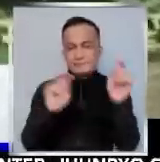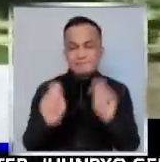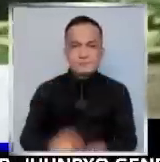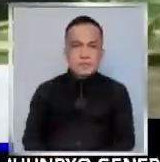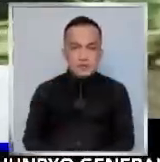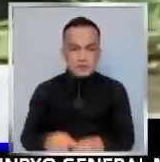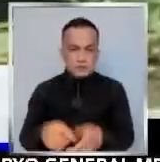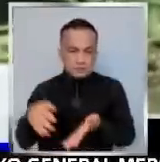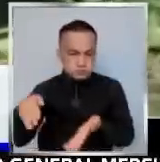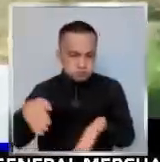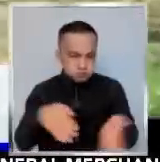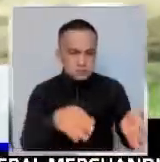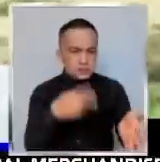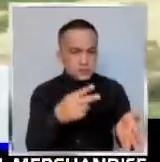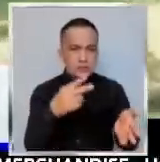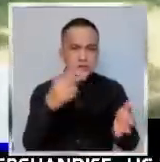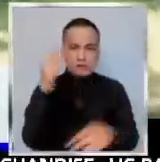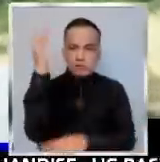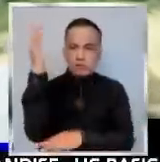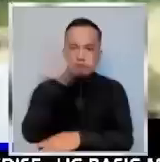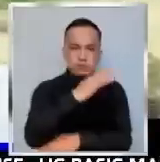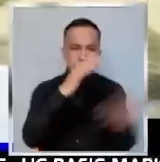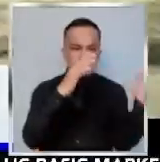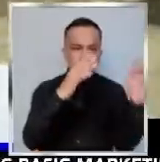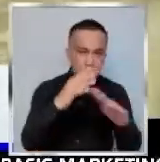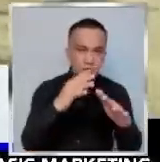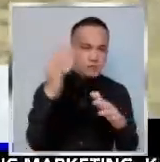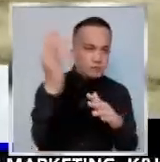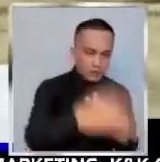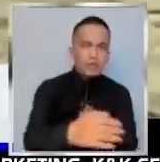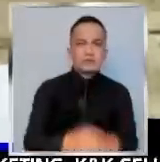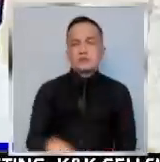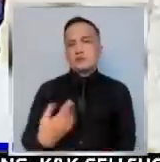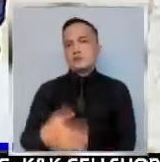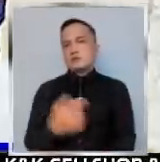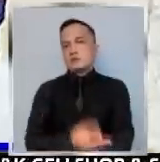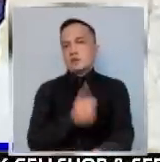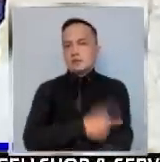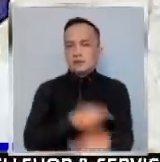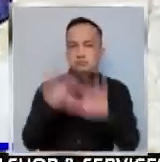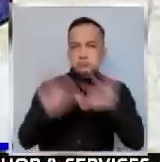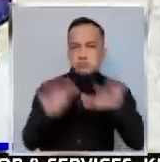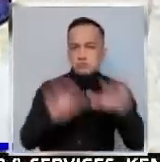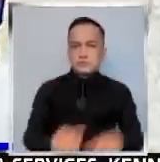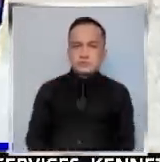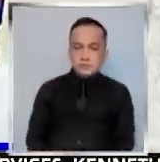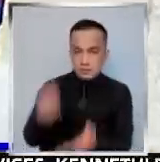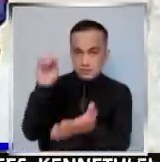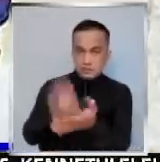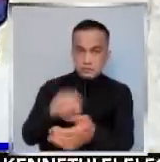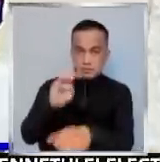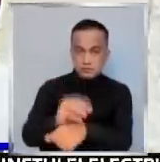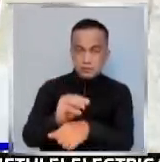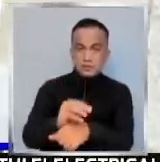tumambad na ang mga nagtumbahang puno, patunay kung gaano kalakas ang dumaang bagyo. Sa tala ng Municipal Disaster Risk